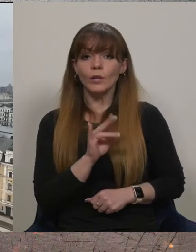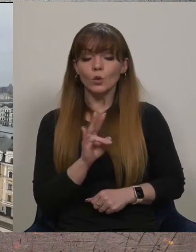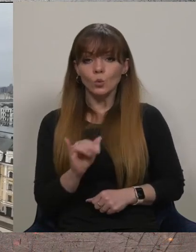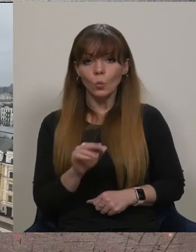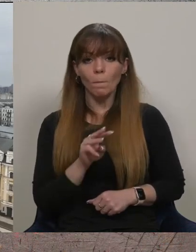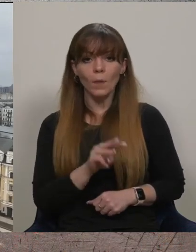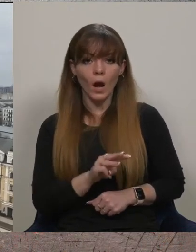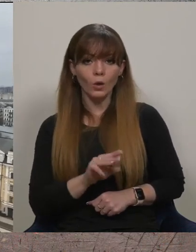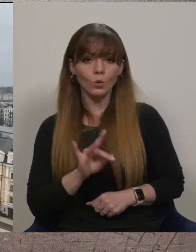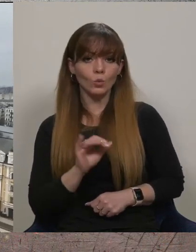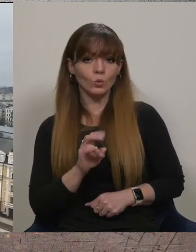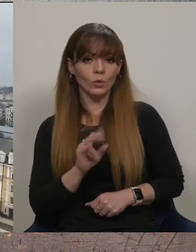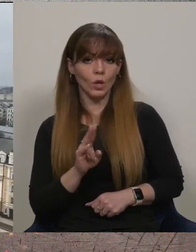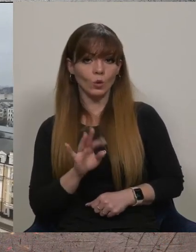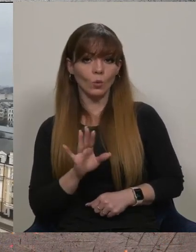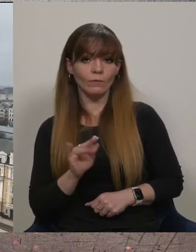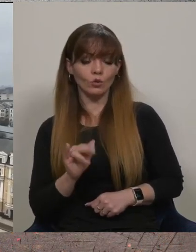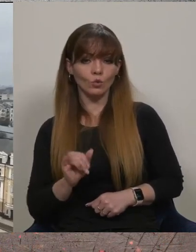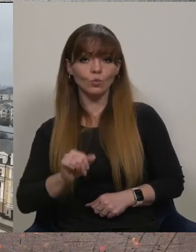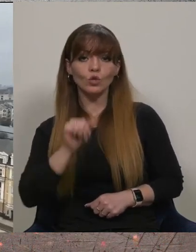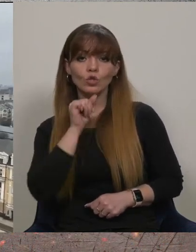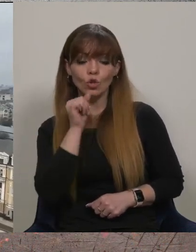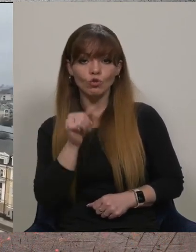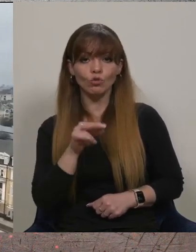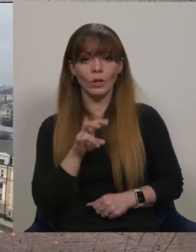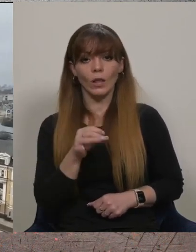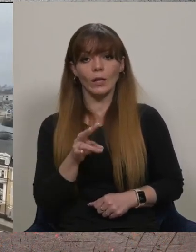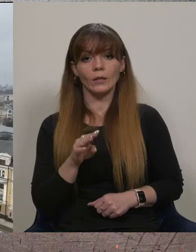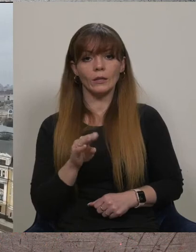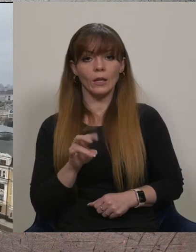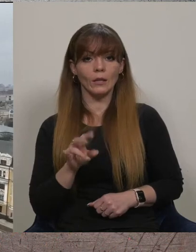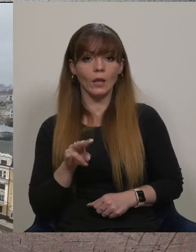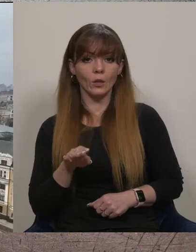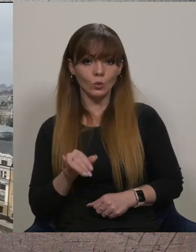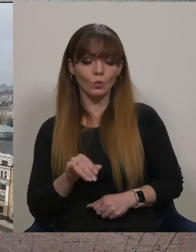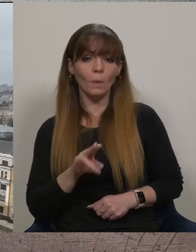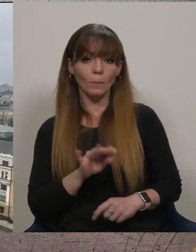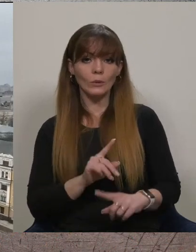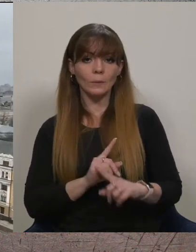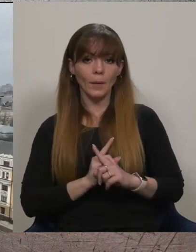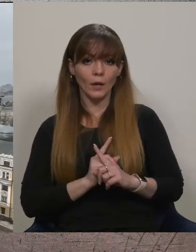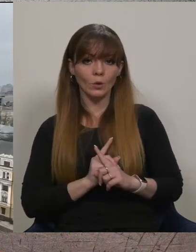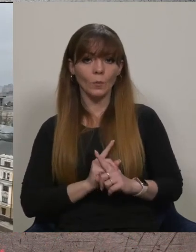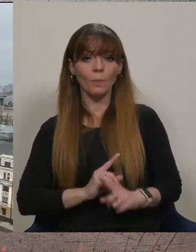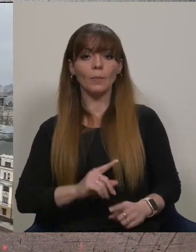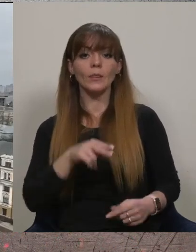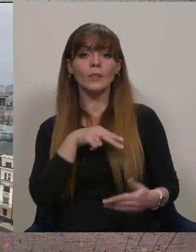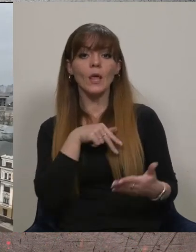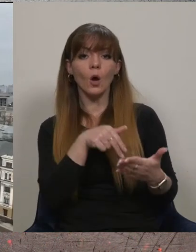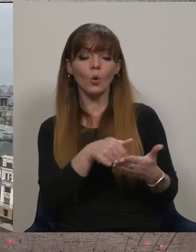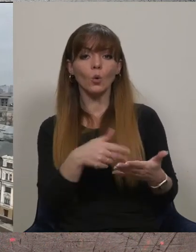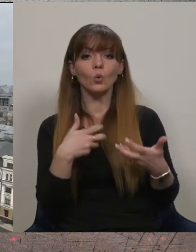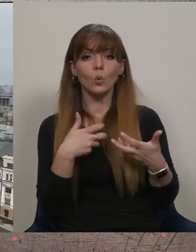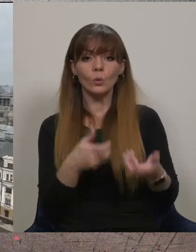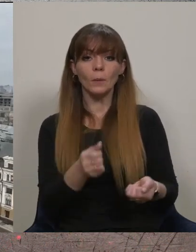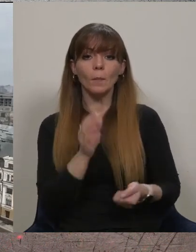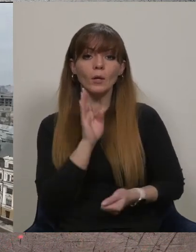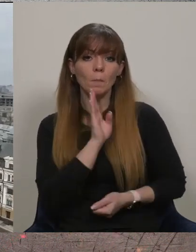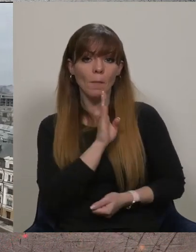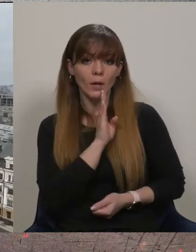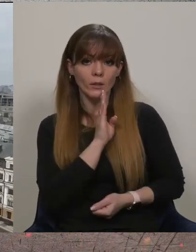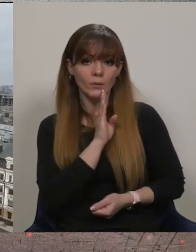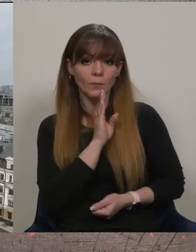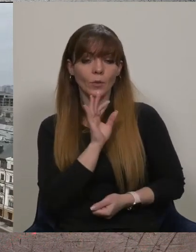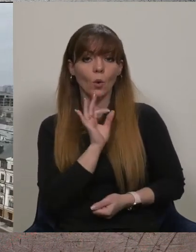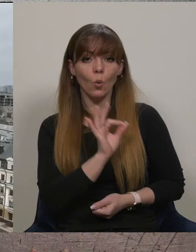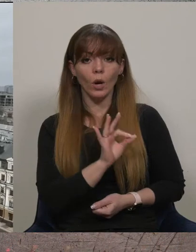Михайлу Руслановичу, старшому лейтенанту, посмертно. Нагороду отримують мати